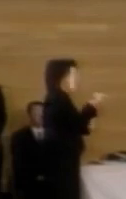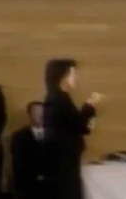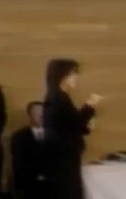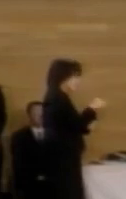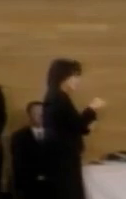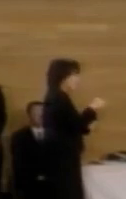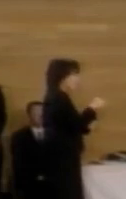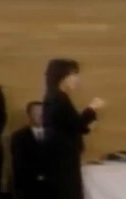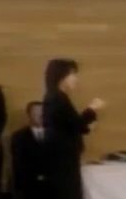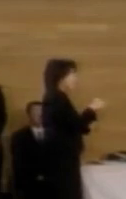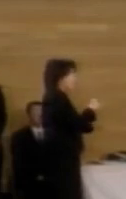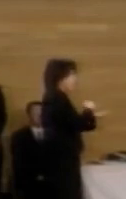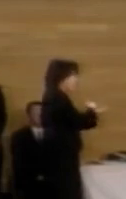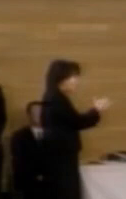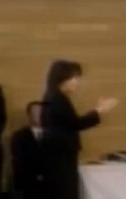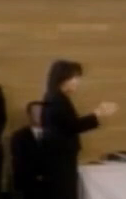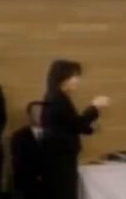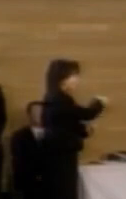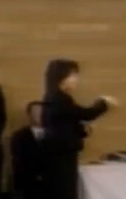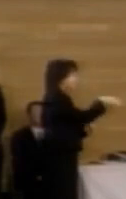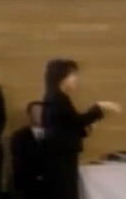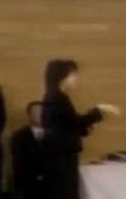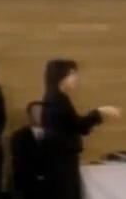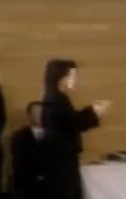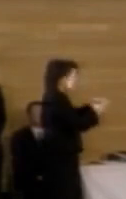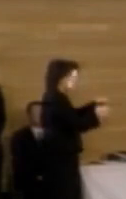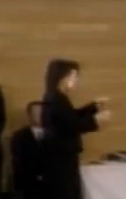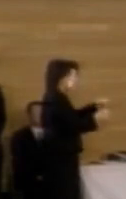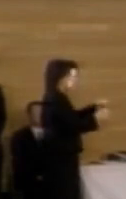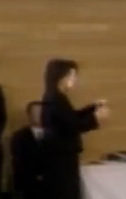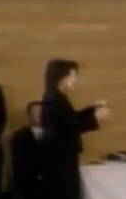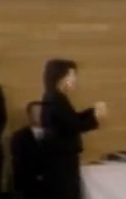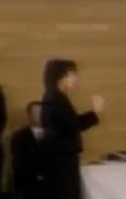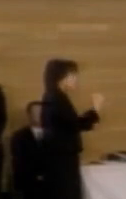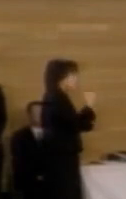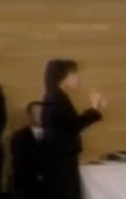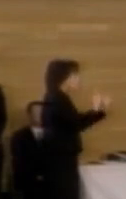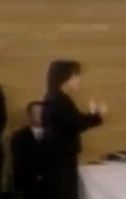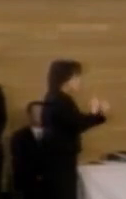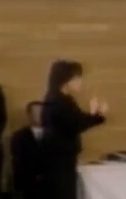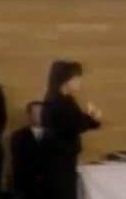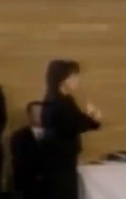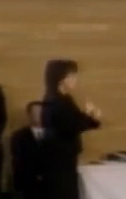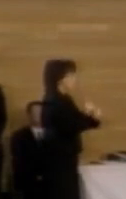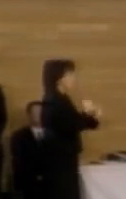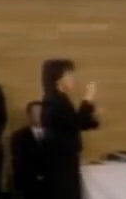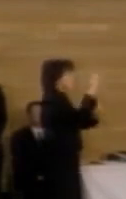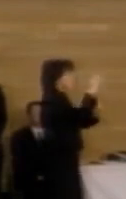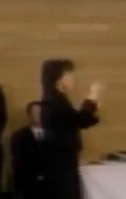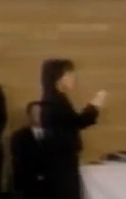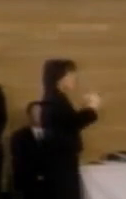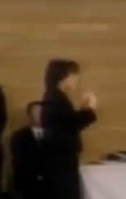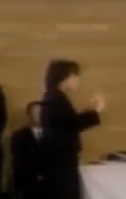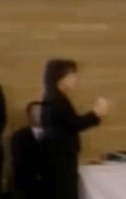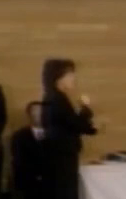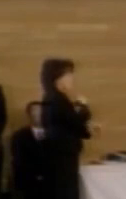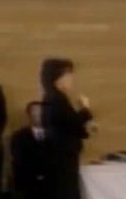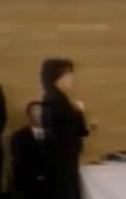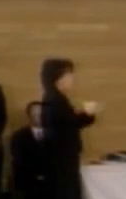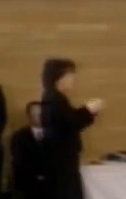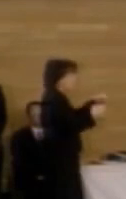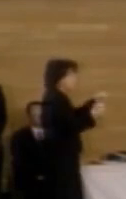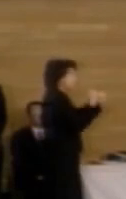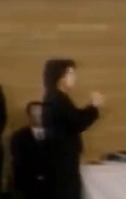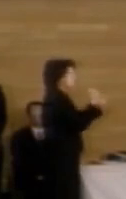る分野において国土強靭化に取り組み、災害に強い国づくりを進め